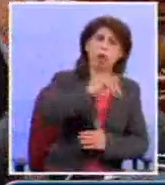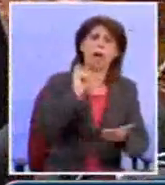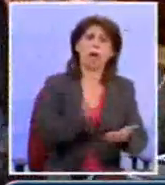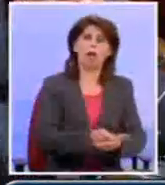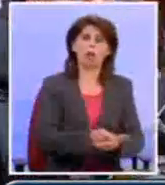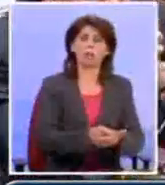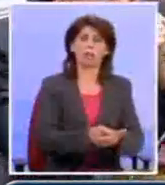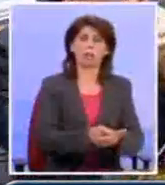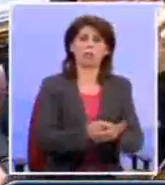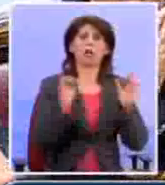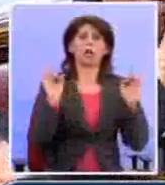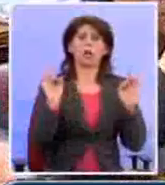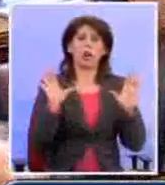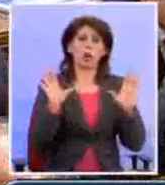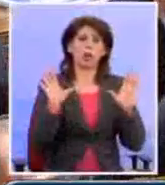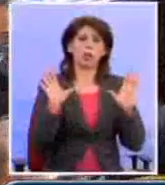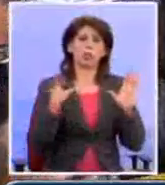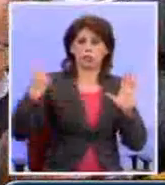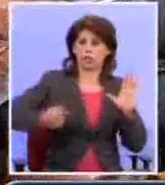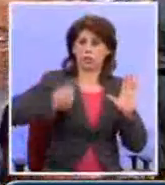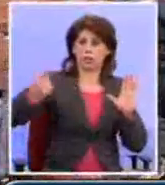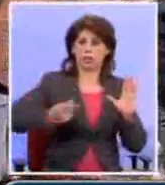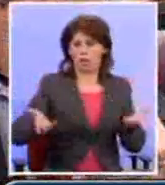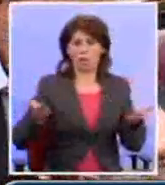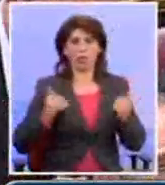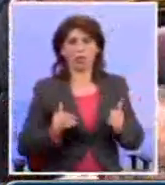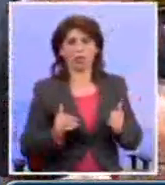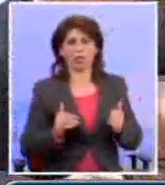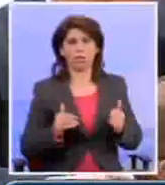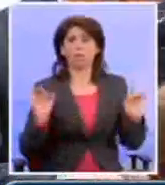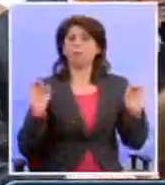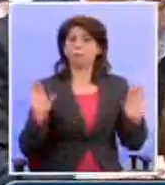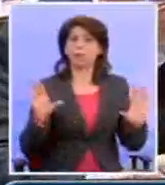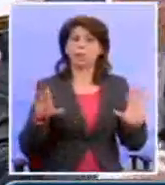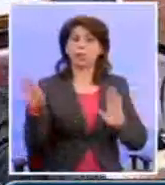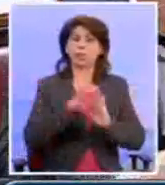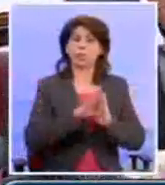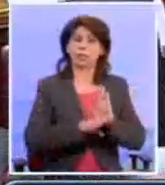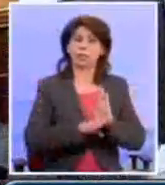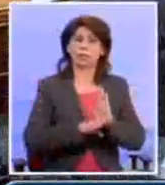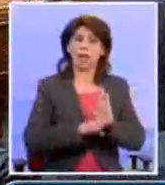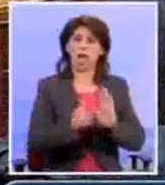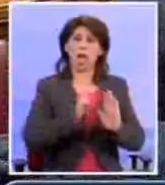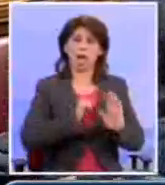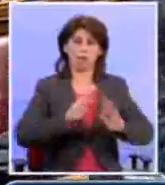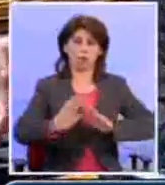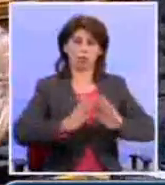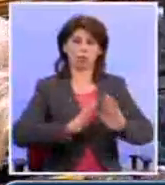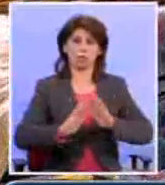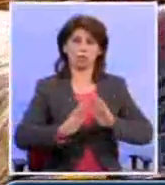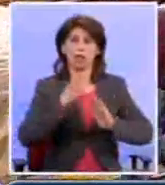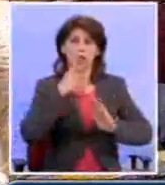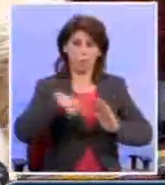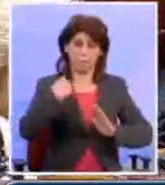αγοράστηκαν χωρίς κινητήρα και χωρίς σύστημα αυτοπροστασίας. Διότι μετά